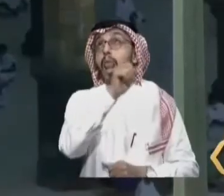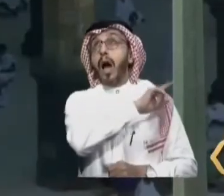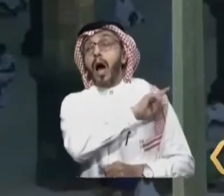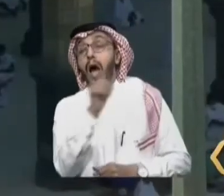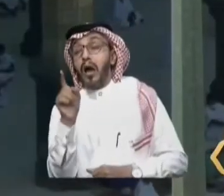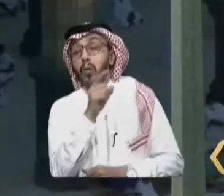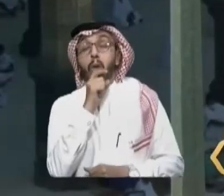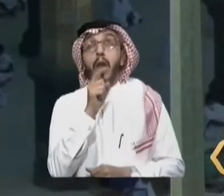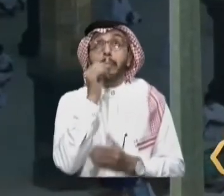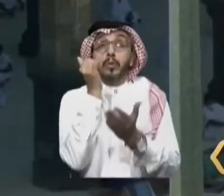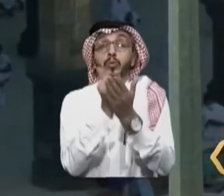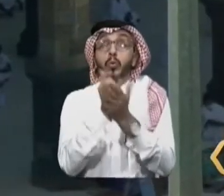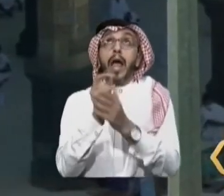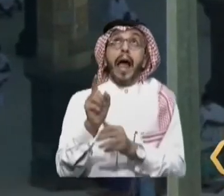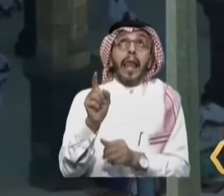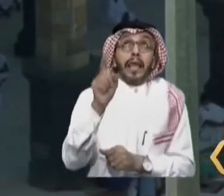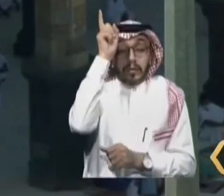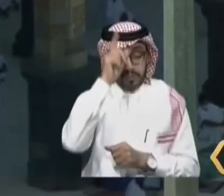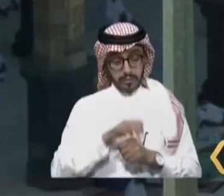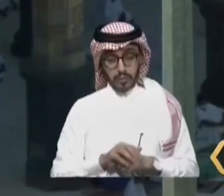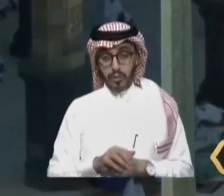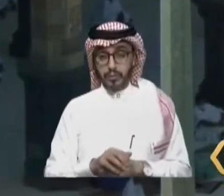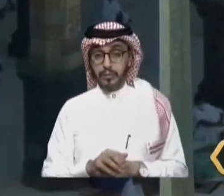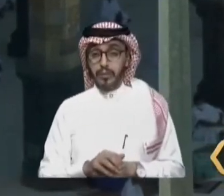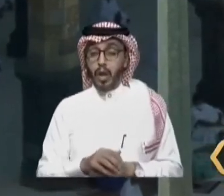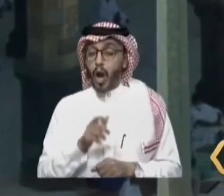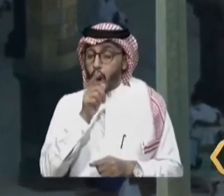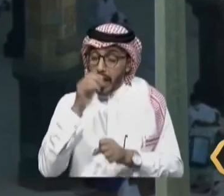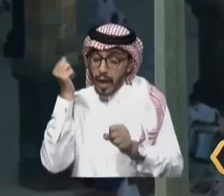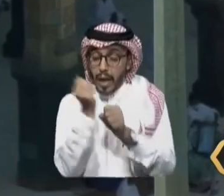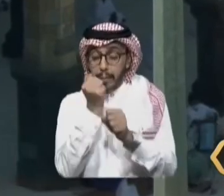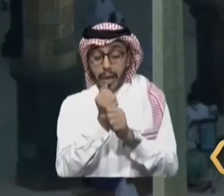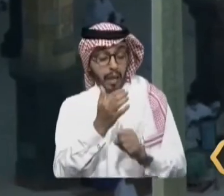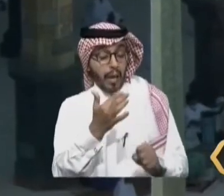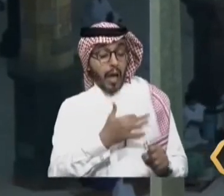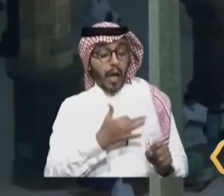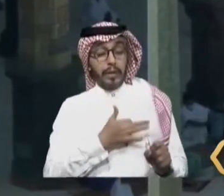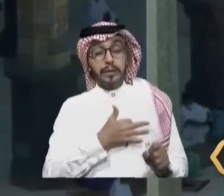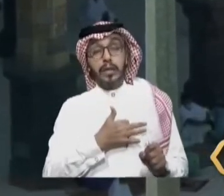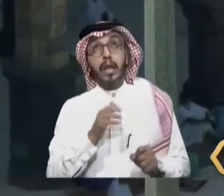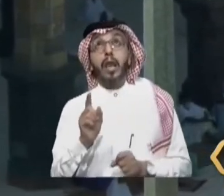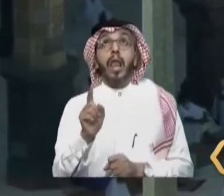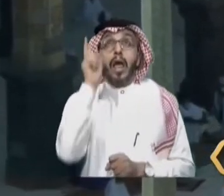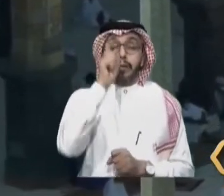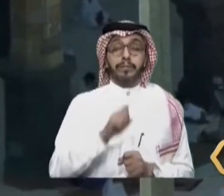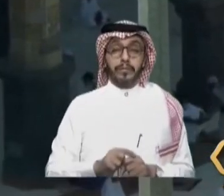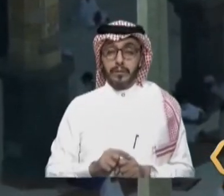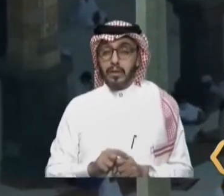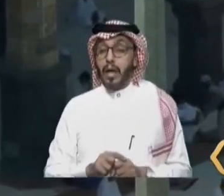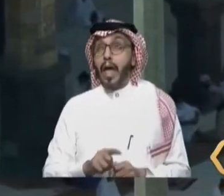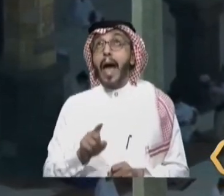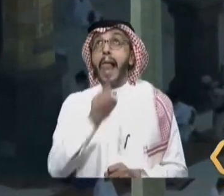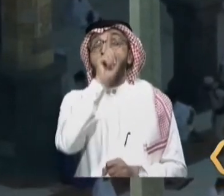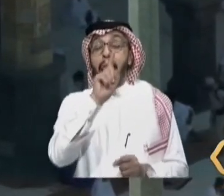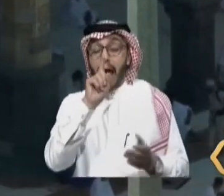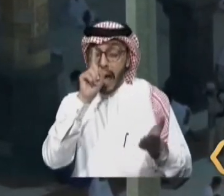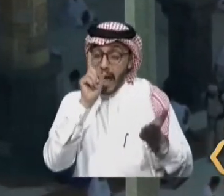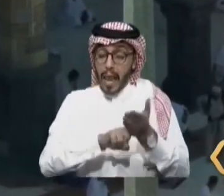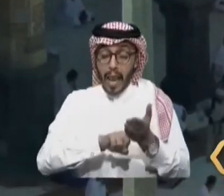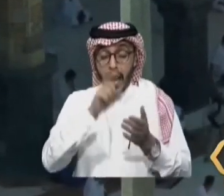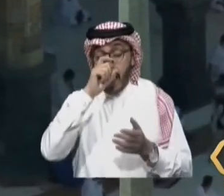ولا قوة إلا به، وأن يكون عمله خالصًا لله، فإن الله لا يقبل